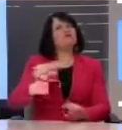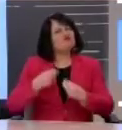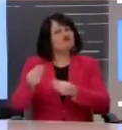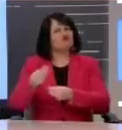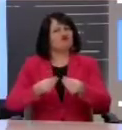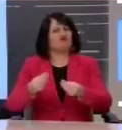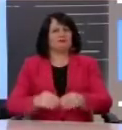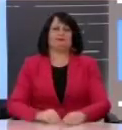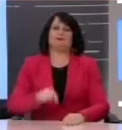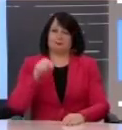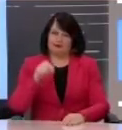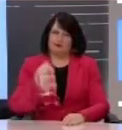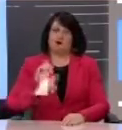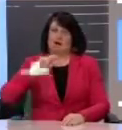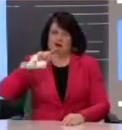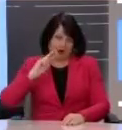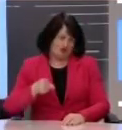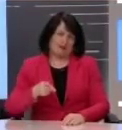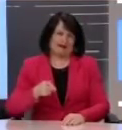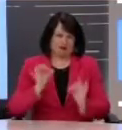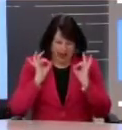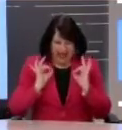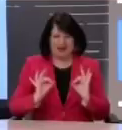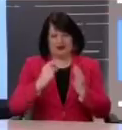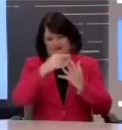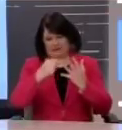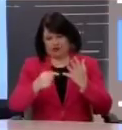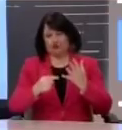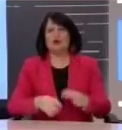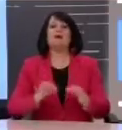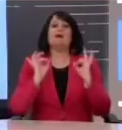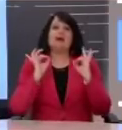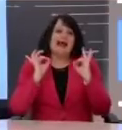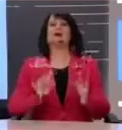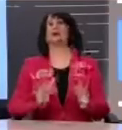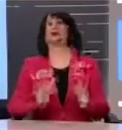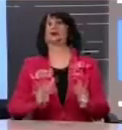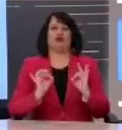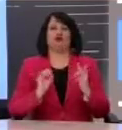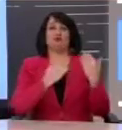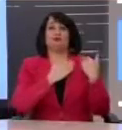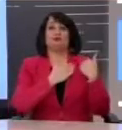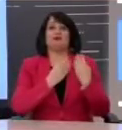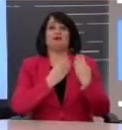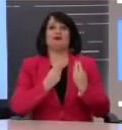Και για να μπω τώρα και στην ουσία της ερώτησής σας, κύριε Θοδωράκη, με ακριβώς τον ίδιο υπεύθυνο τρόπο